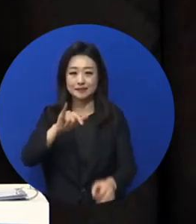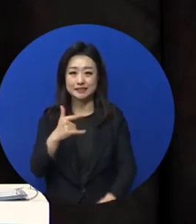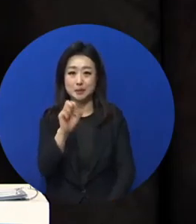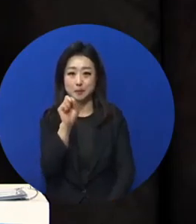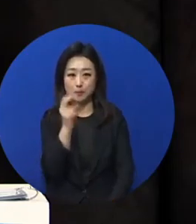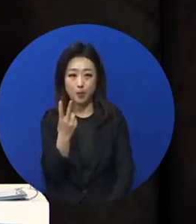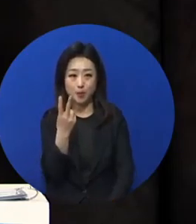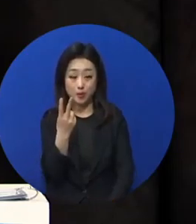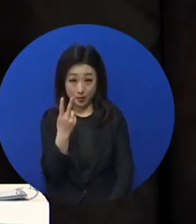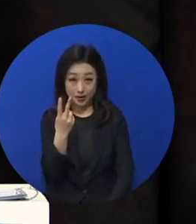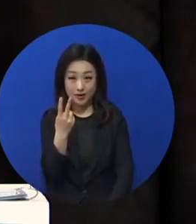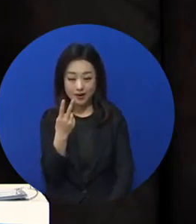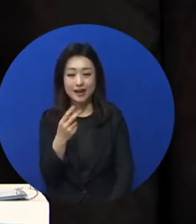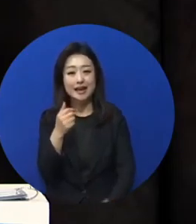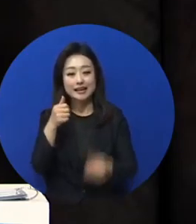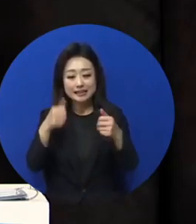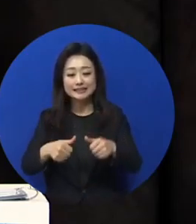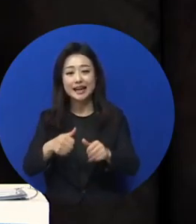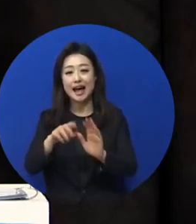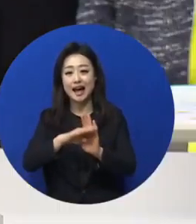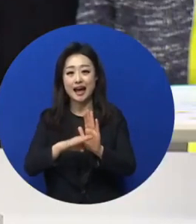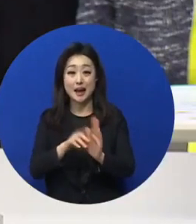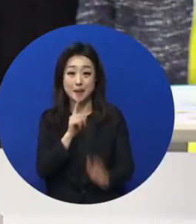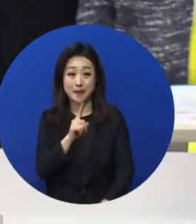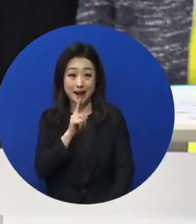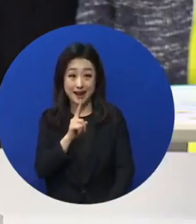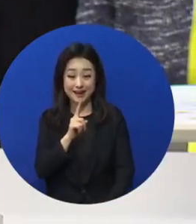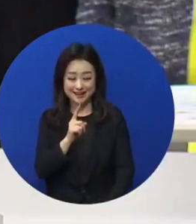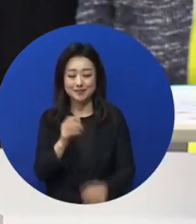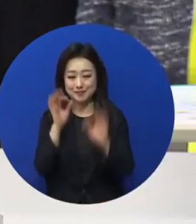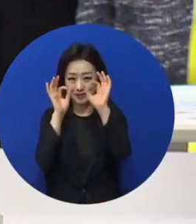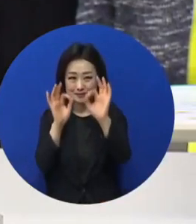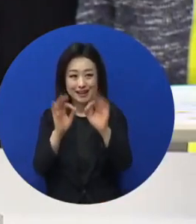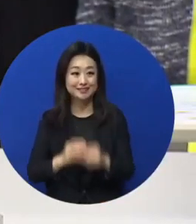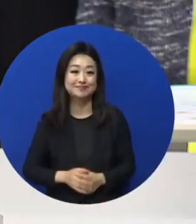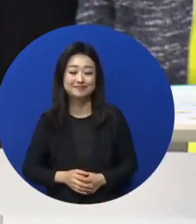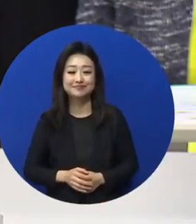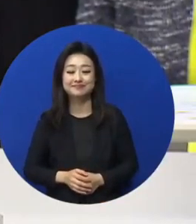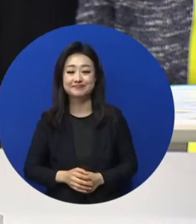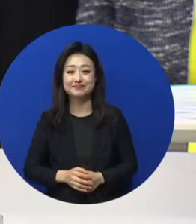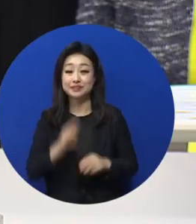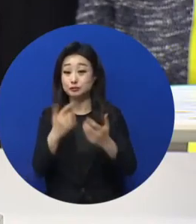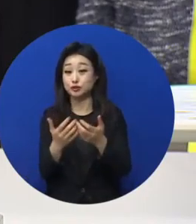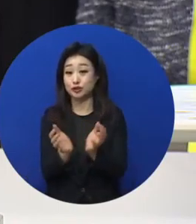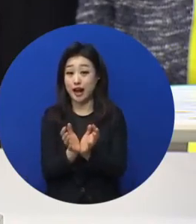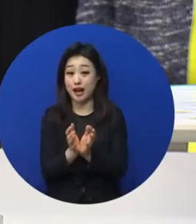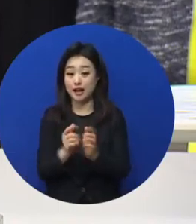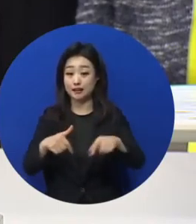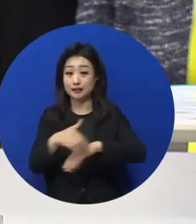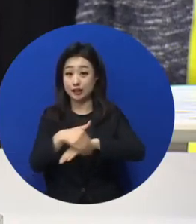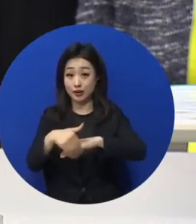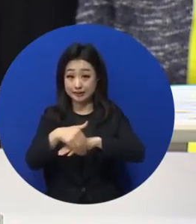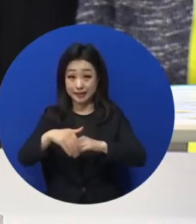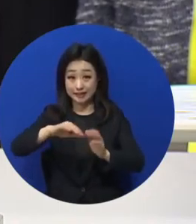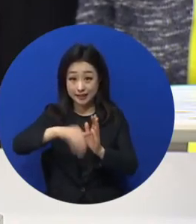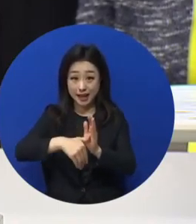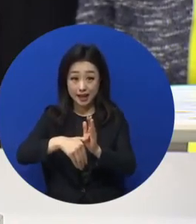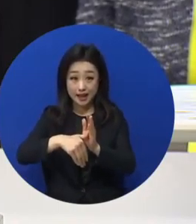듣겠습니다. 김진표 위원장님을 소개합니다. 우리 더불어민주당은 중요한 정책마다